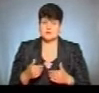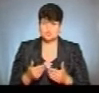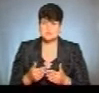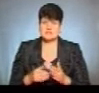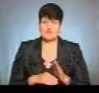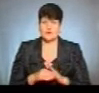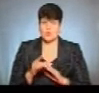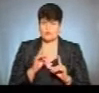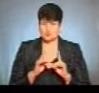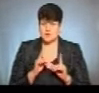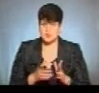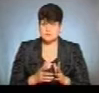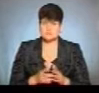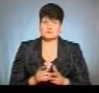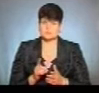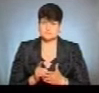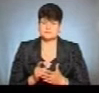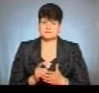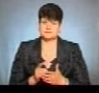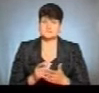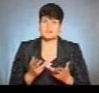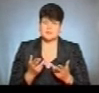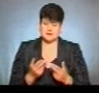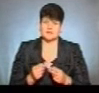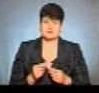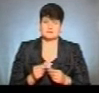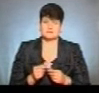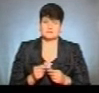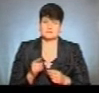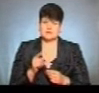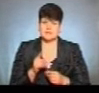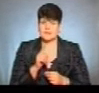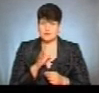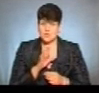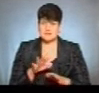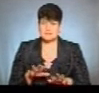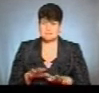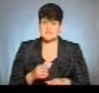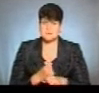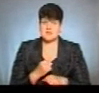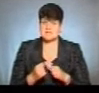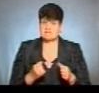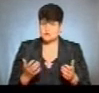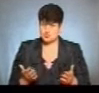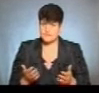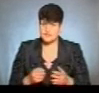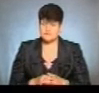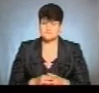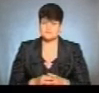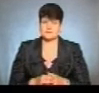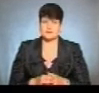Верховної Ради. З метою знайти роботу. Так, будуть, ну, непогане місце працевлаштування.